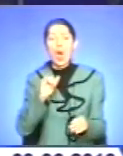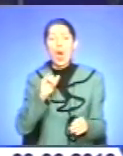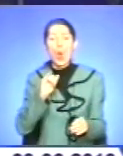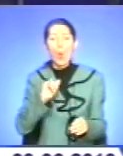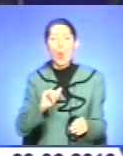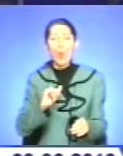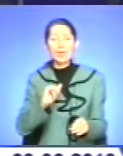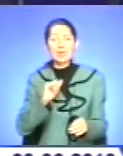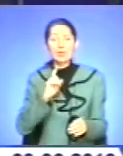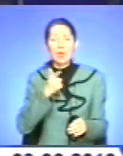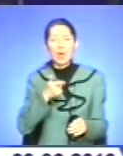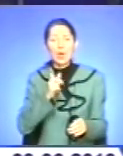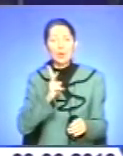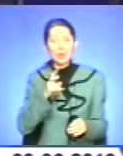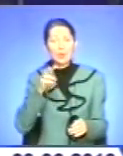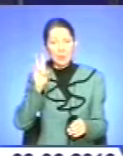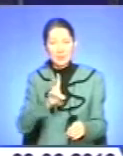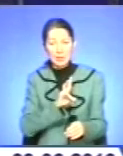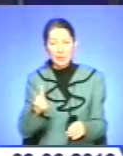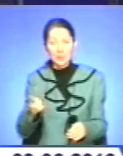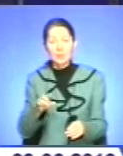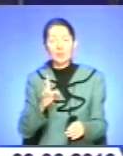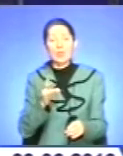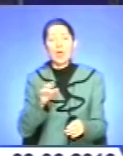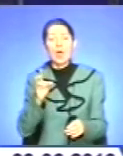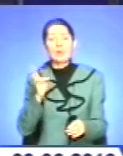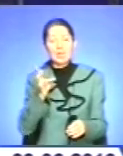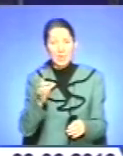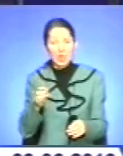9 червня в неділю до Тернополя з благословення архієпископа